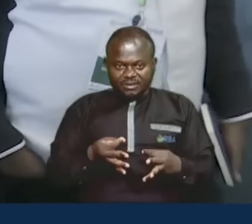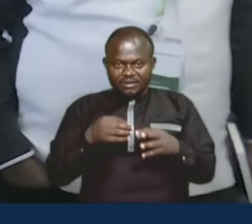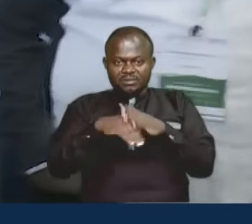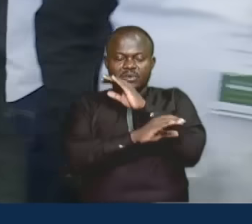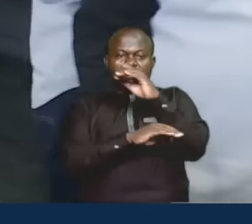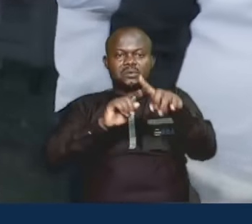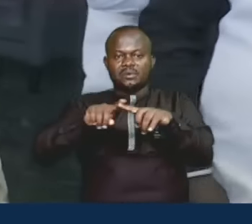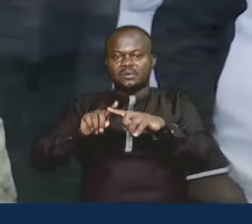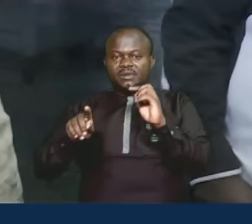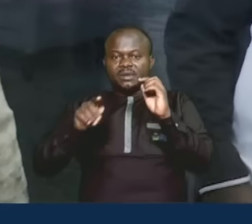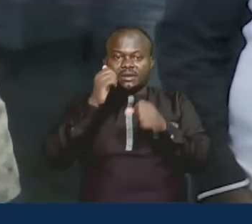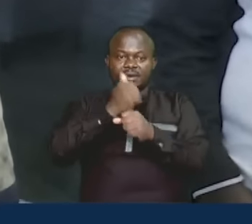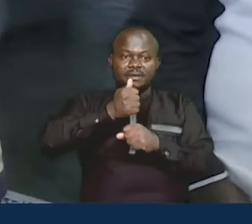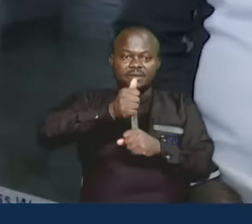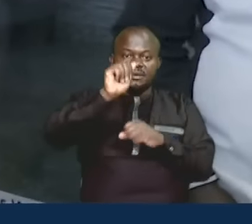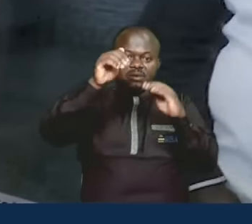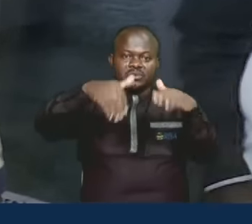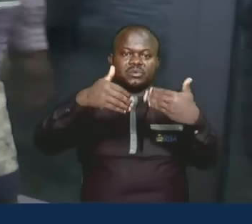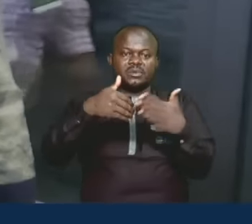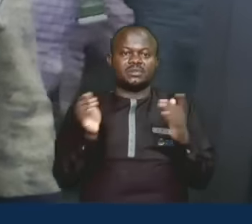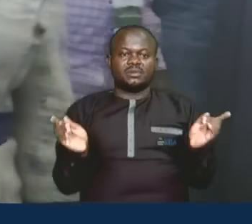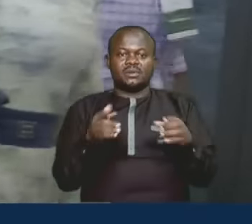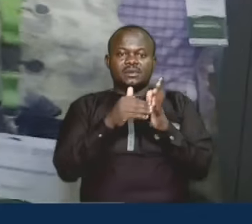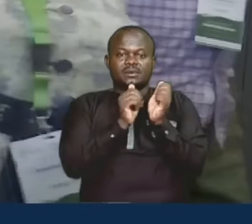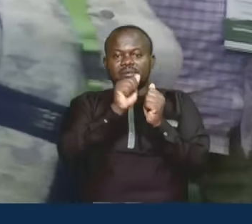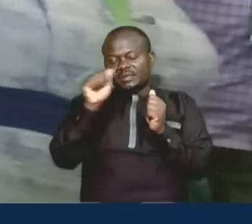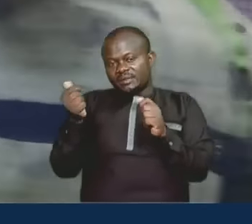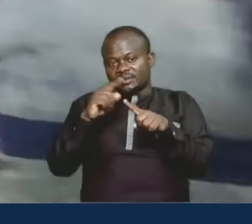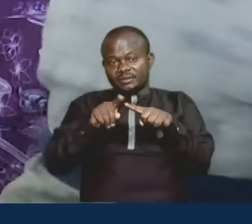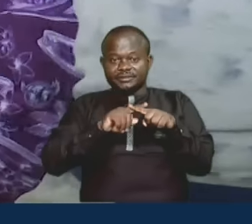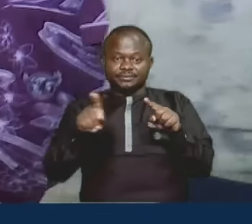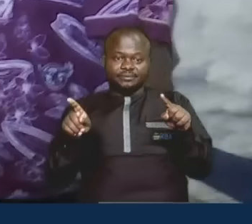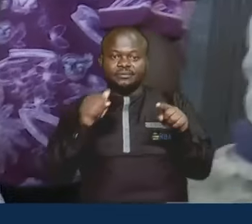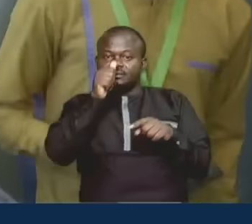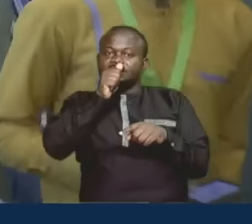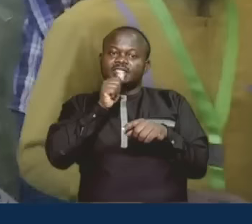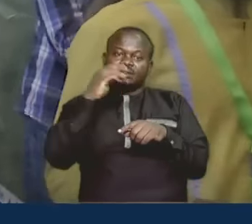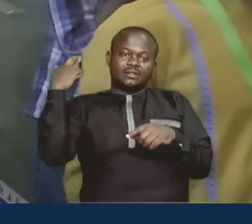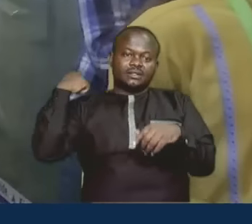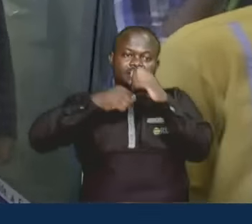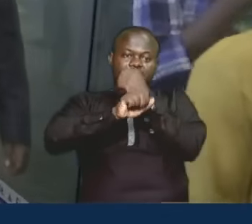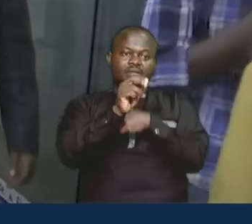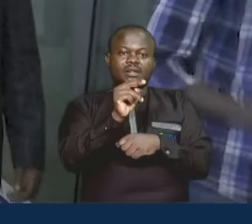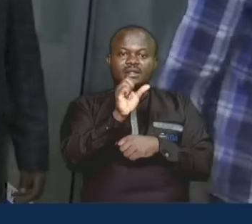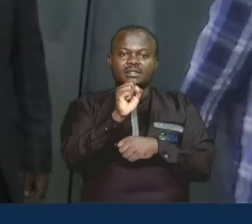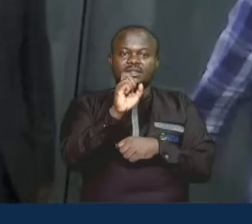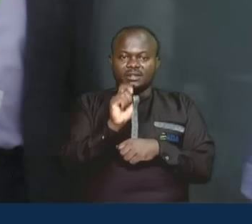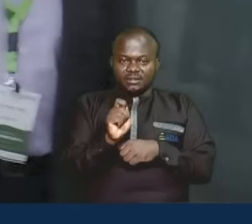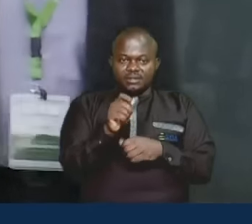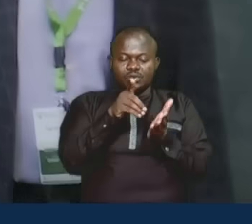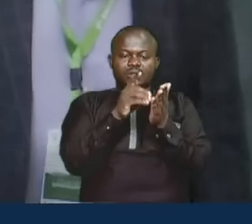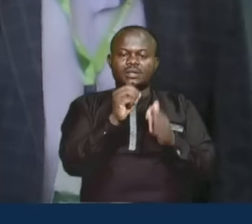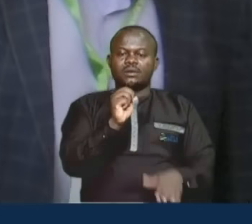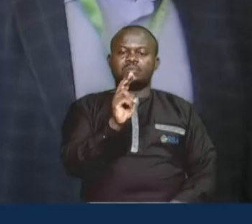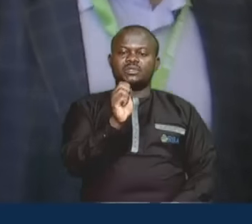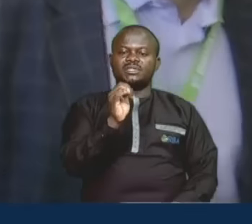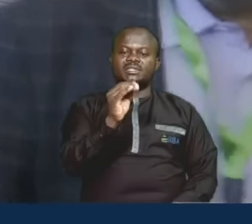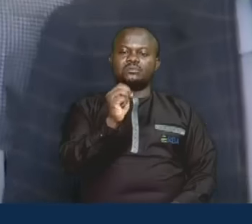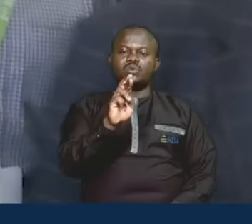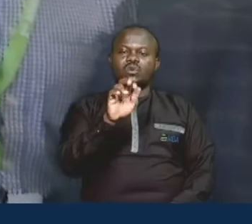binyuranye, ba rwiyemezamirimo mu buhinzi n'ubworozi n'abandi batandukanye. Umunyamabanga nshingwabikorwa wa NCST Dr. Mutimura Eugene arasobanura